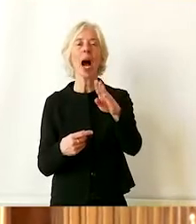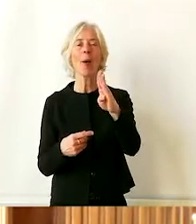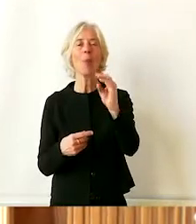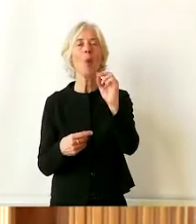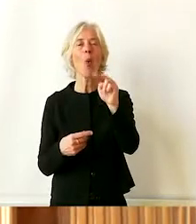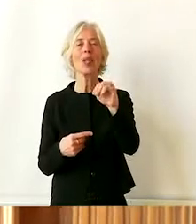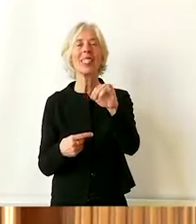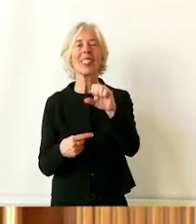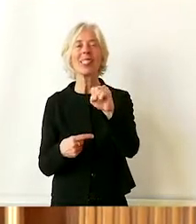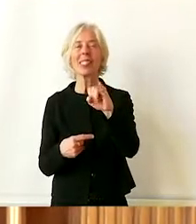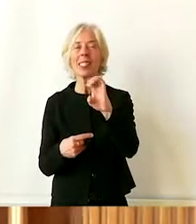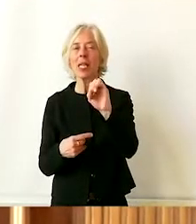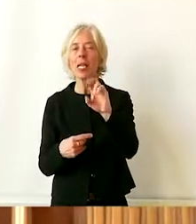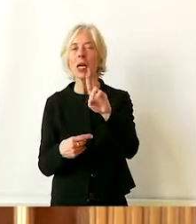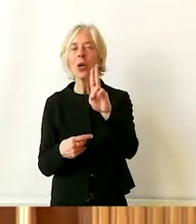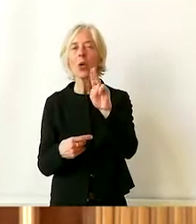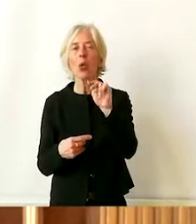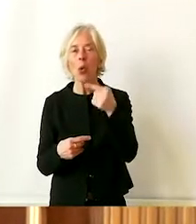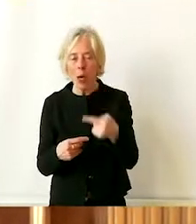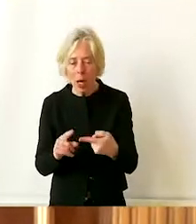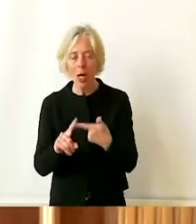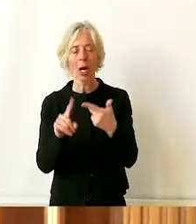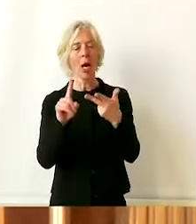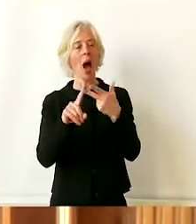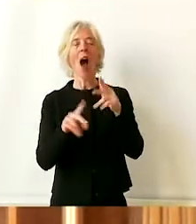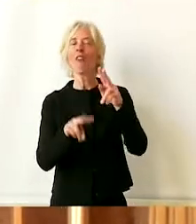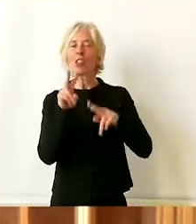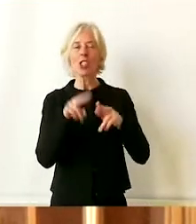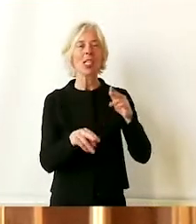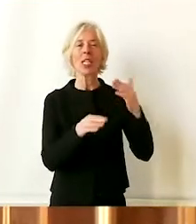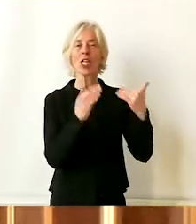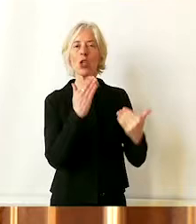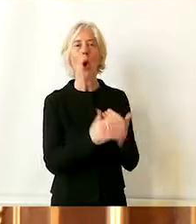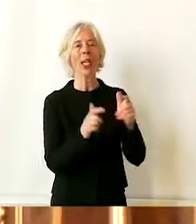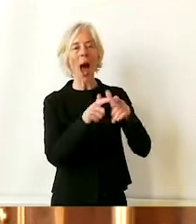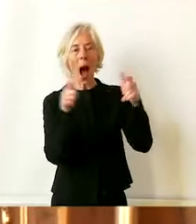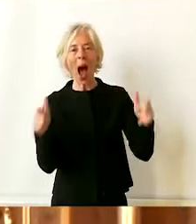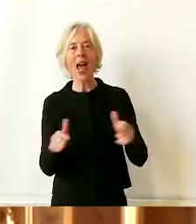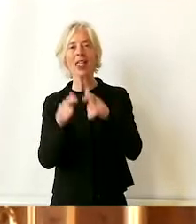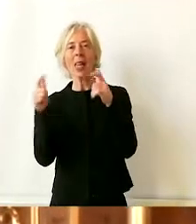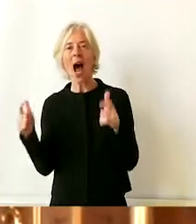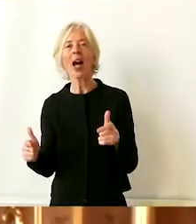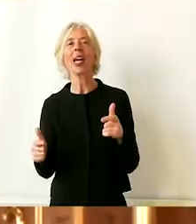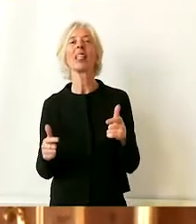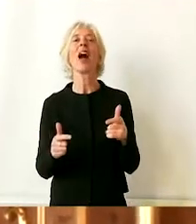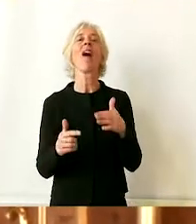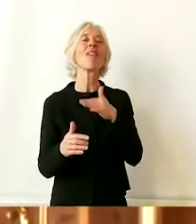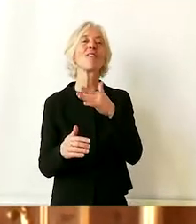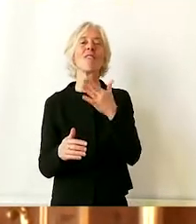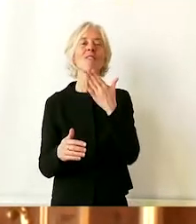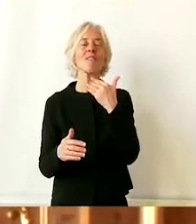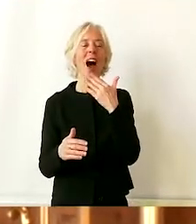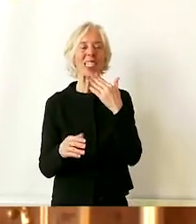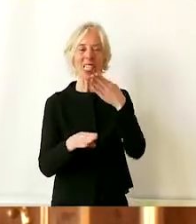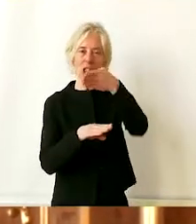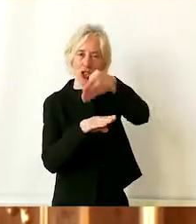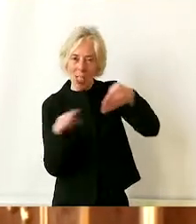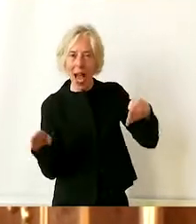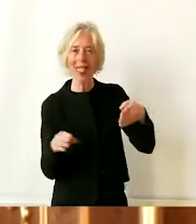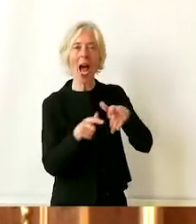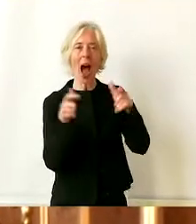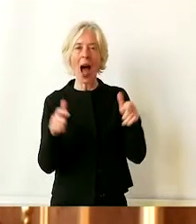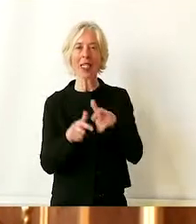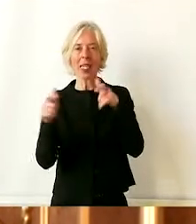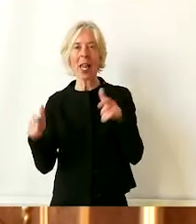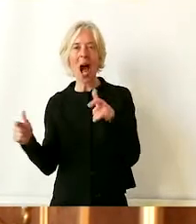Anlagen weitergehen, ob das jetzt Schweißanlagen sind vom Herrn Mohnen oder Waschanlagen. Alles trägt natürlich nicht nur in Augsburg,